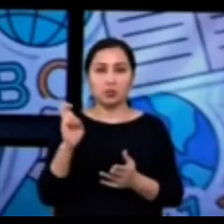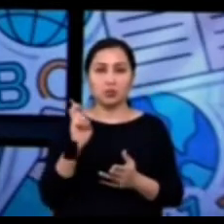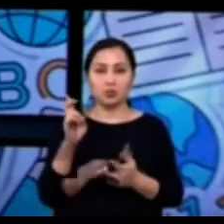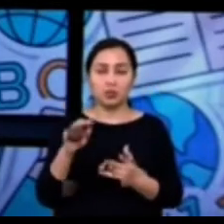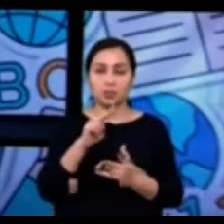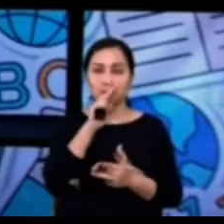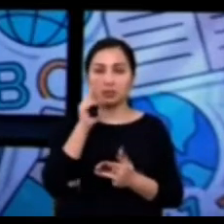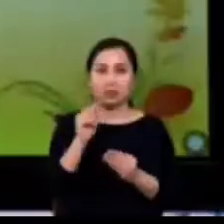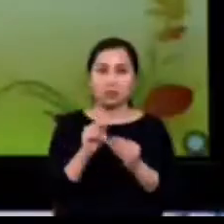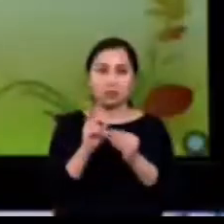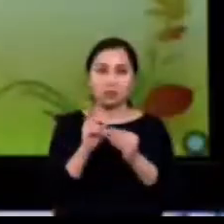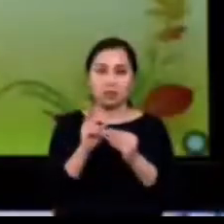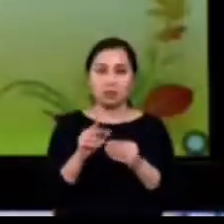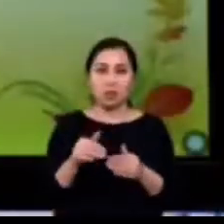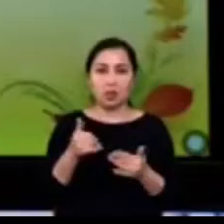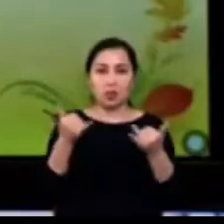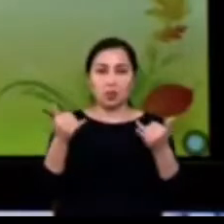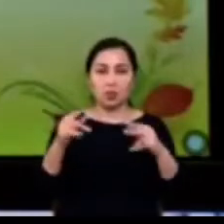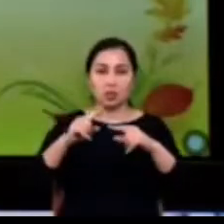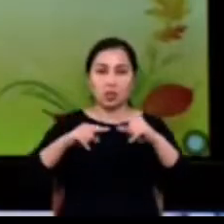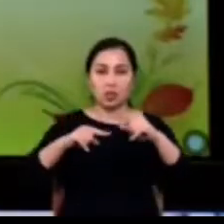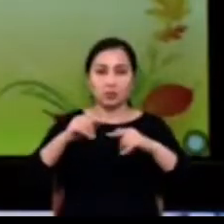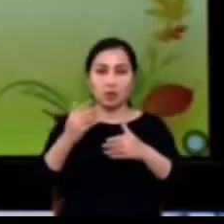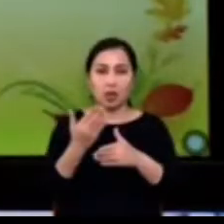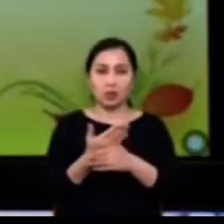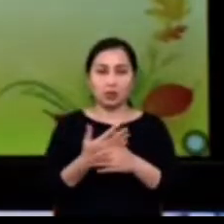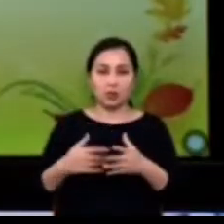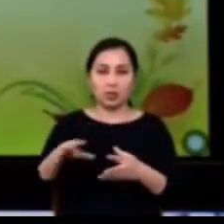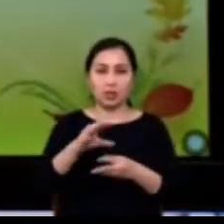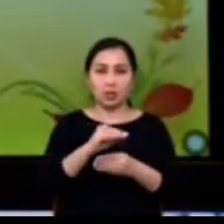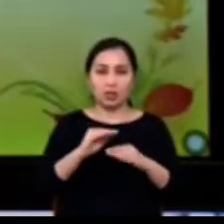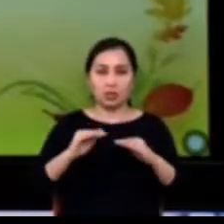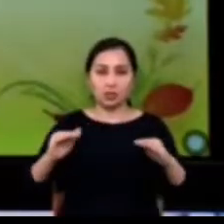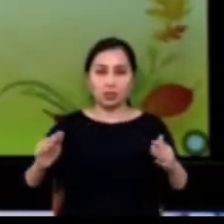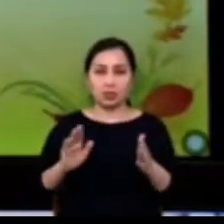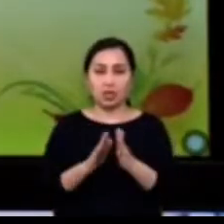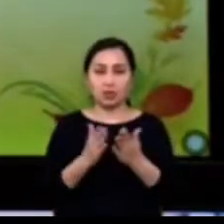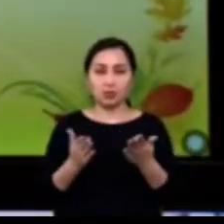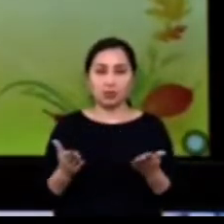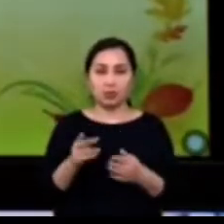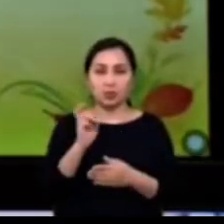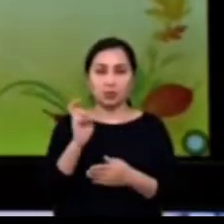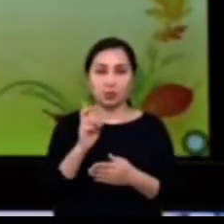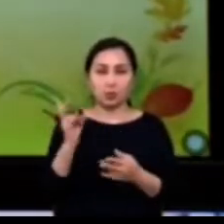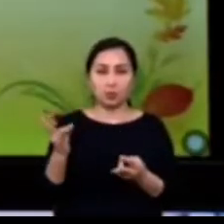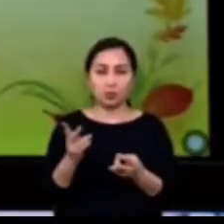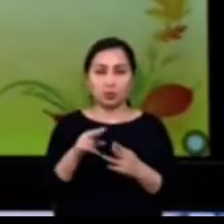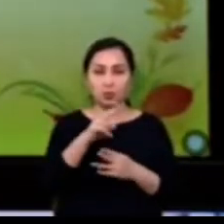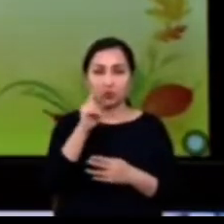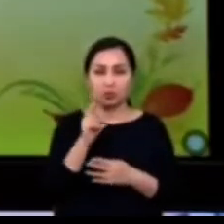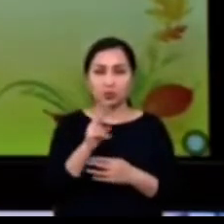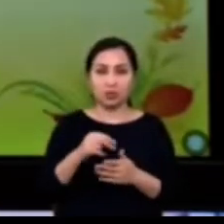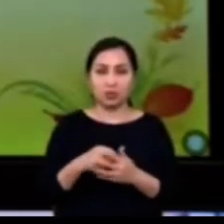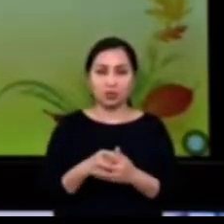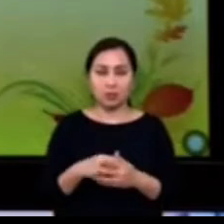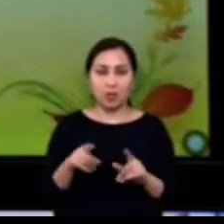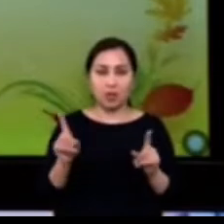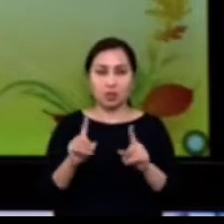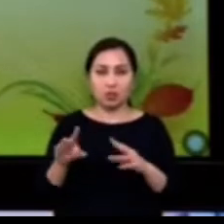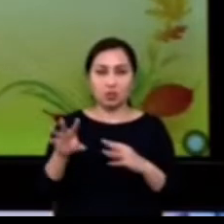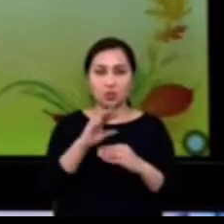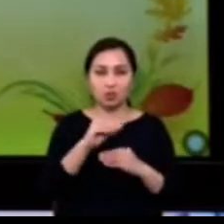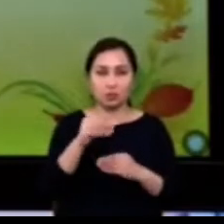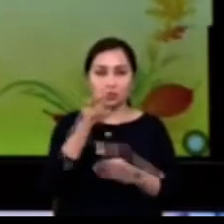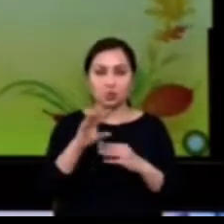странице 12. Уважаемые родители, помогите нашим деткам открыть букварь на нужной странице. Что мы